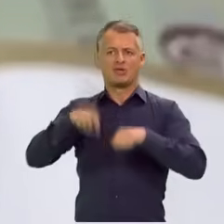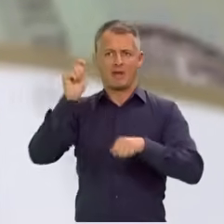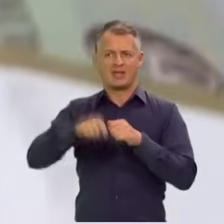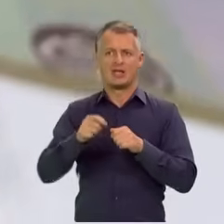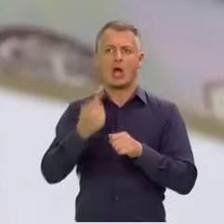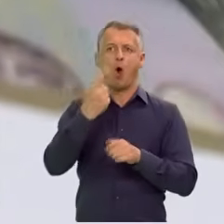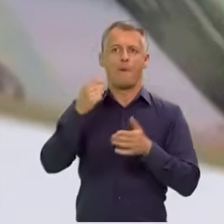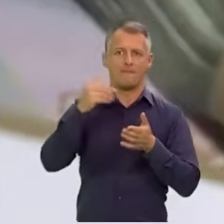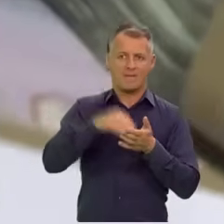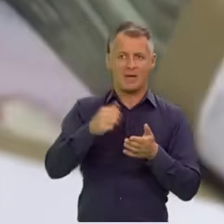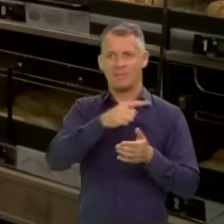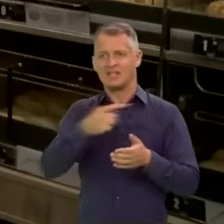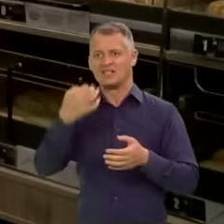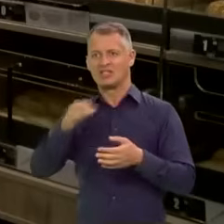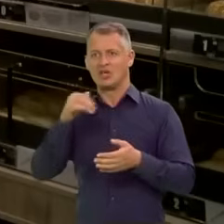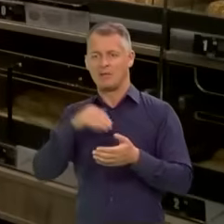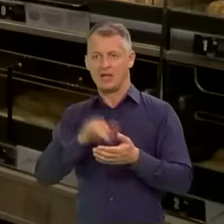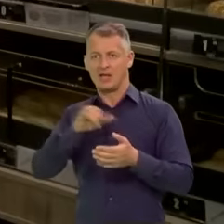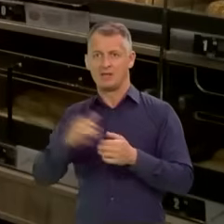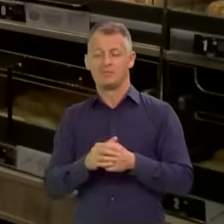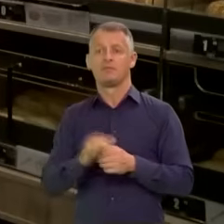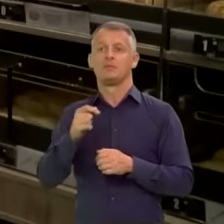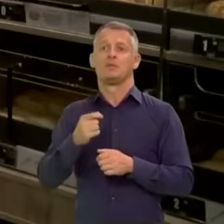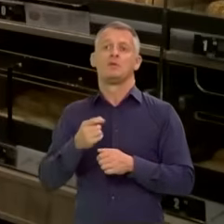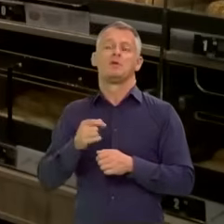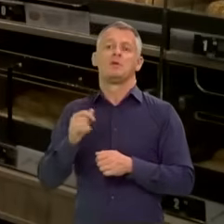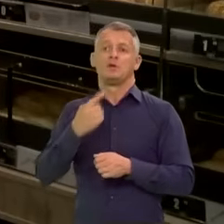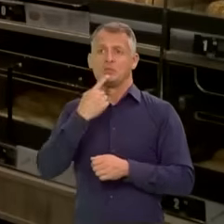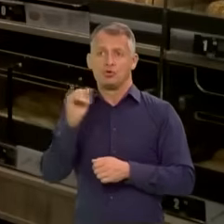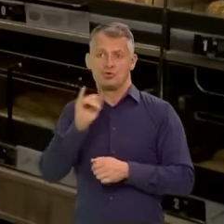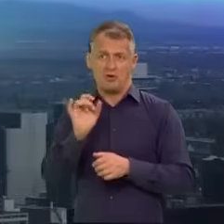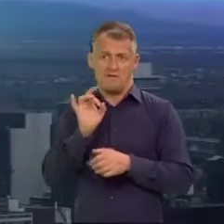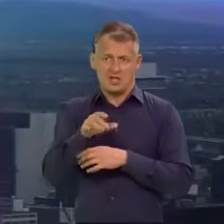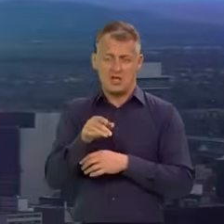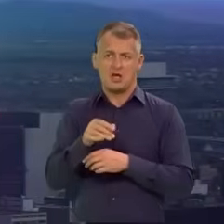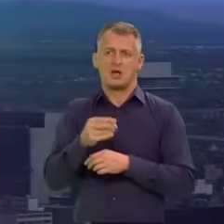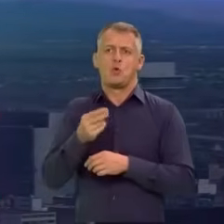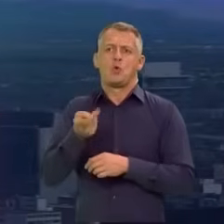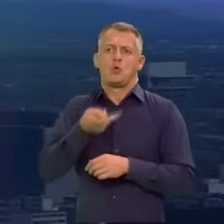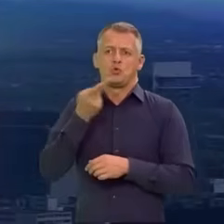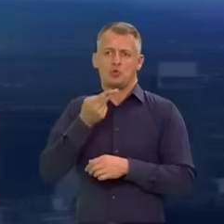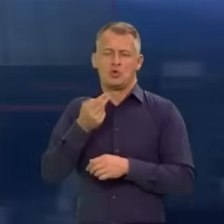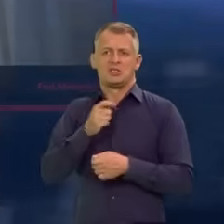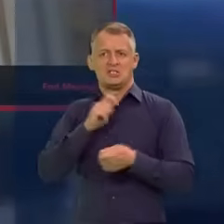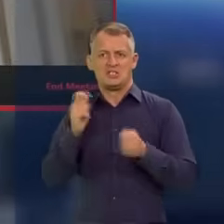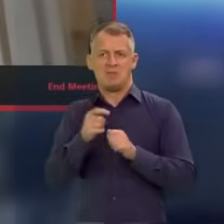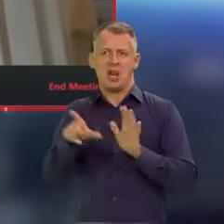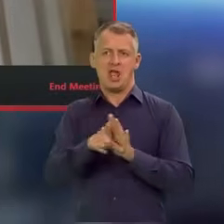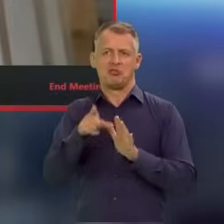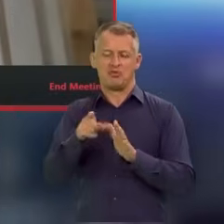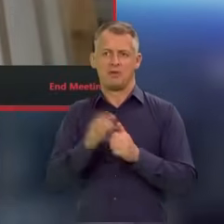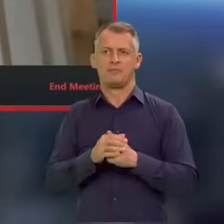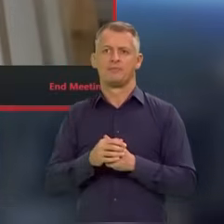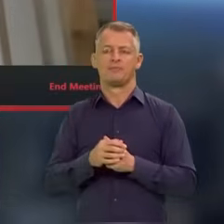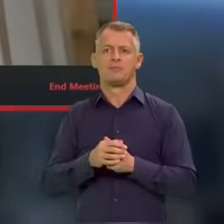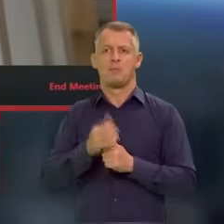Însă comercianții spun că în actuala formă, legea poate fi evitată foarte ușor. Eu, producător care făceam unt de 200 și